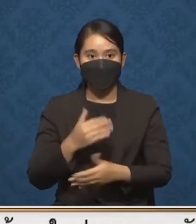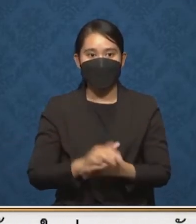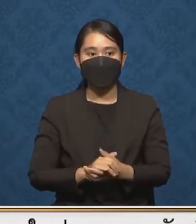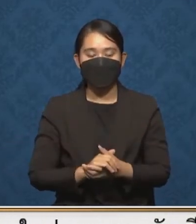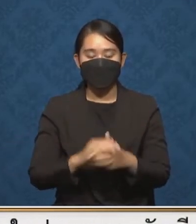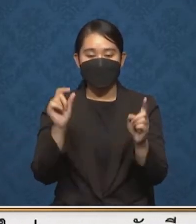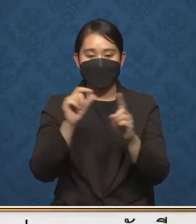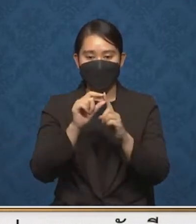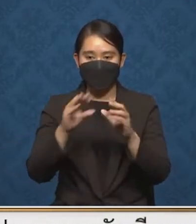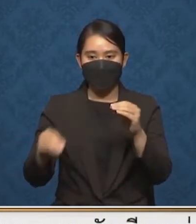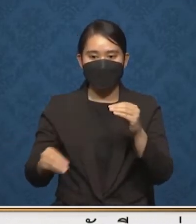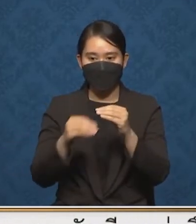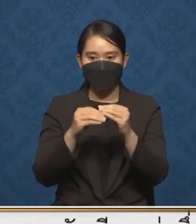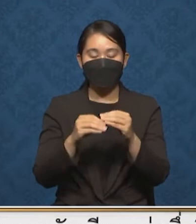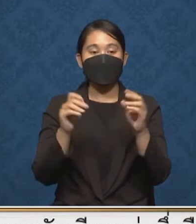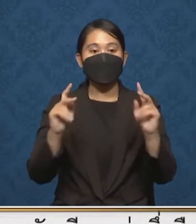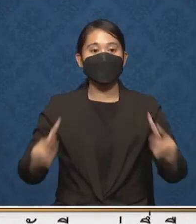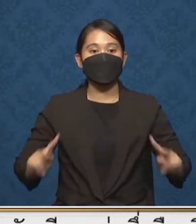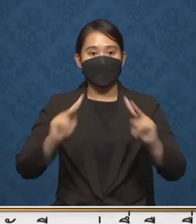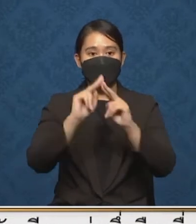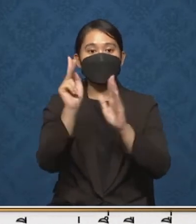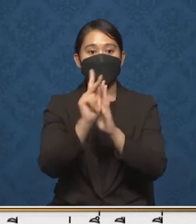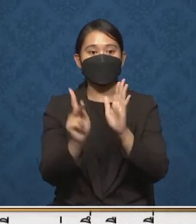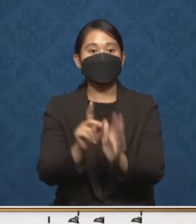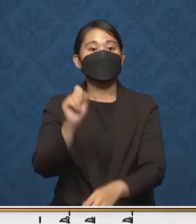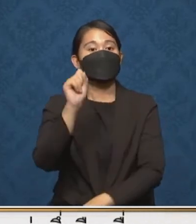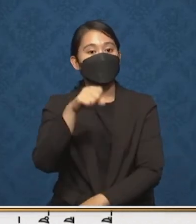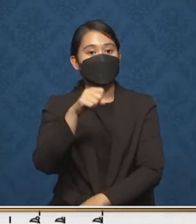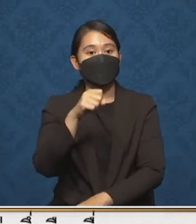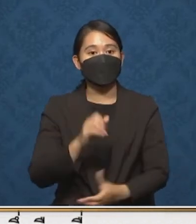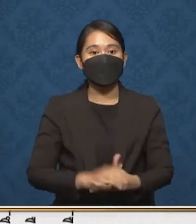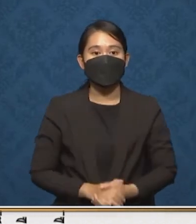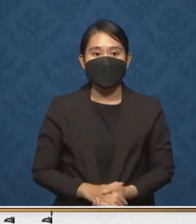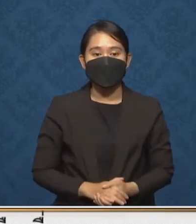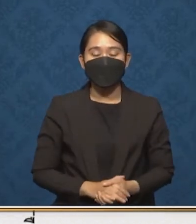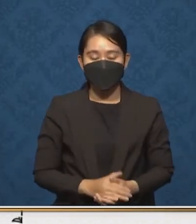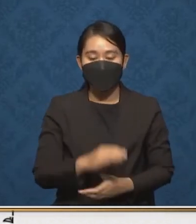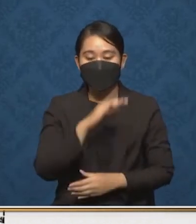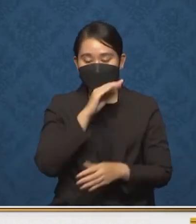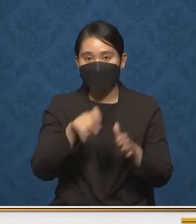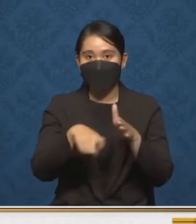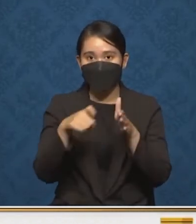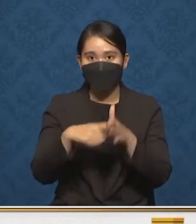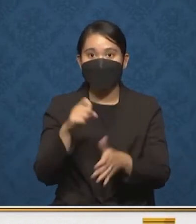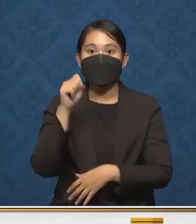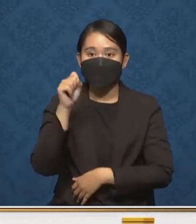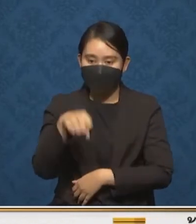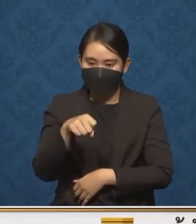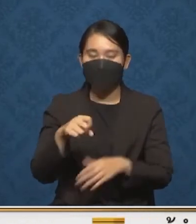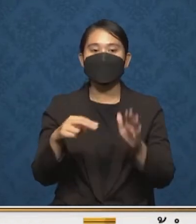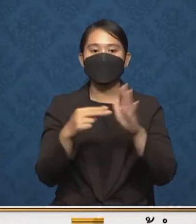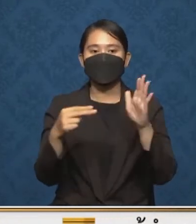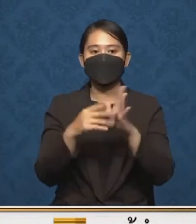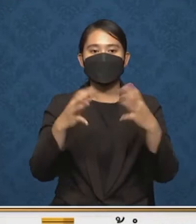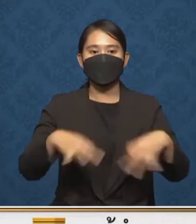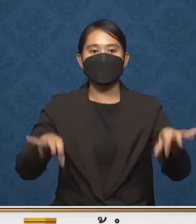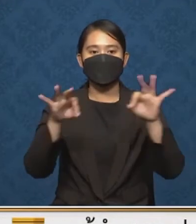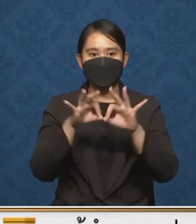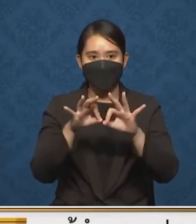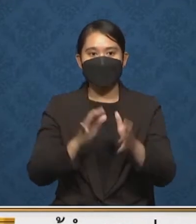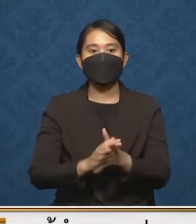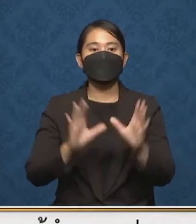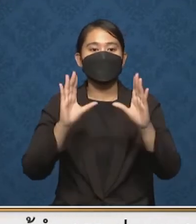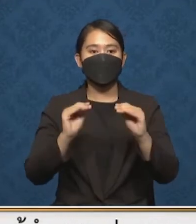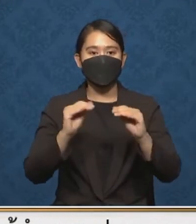ใส่คำว่ากฎกระทรวงในมาตรา4ใช่หรือไม่ซึ่งถ้าตรงนี้คือเหตุผลผมคิดว่าจำเป็นต้องขออาศัยเสียงในที่